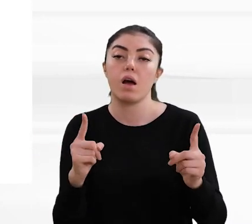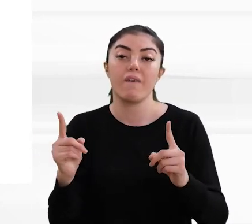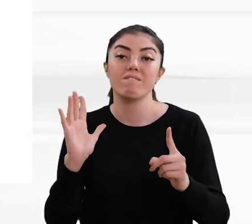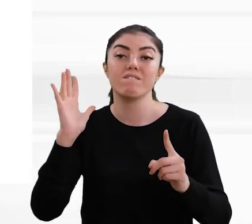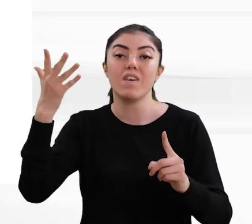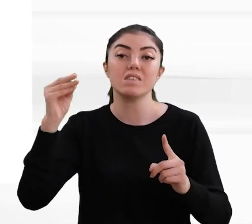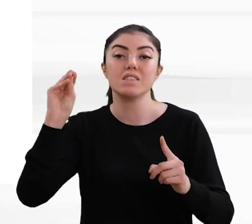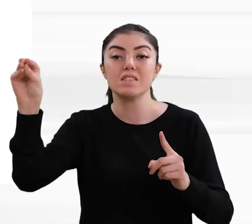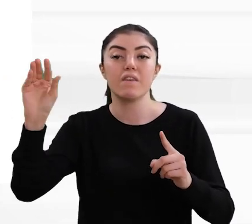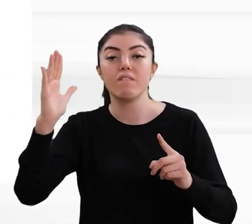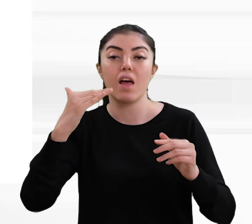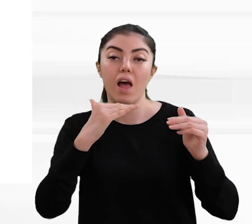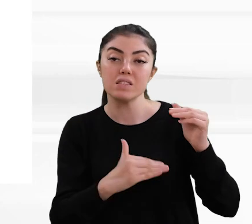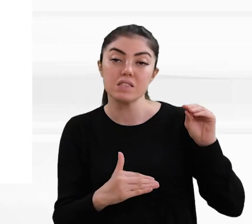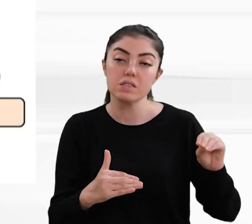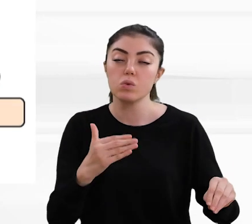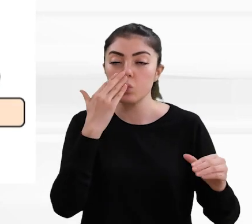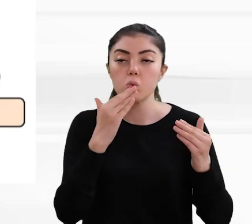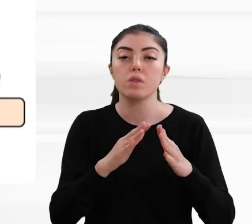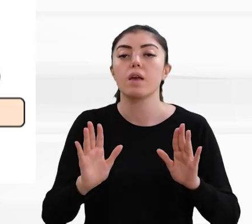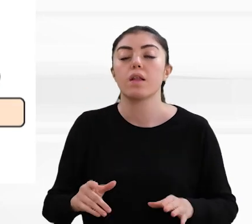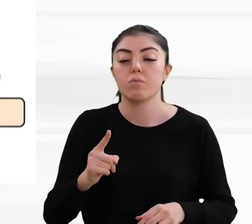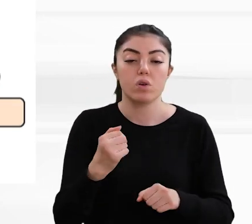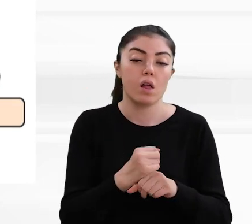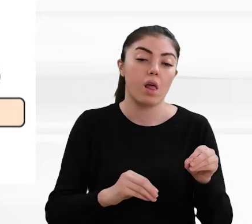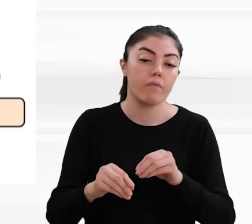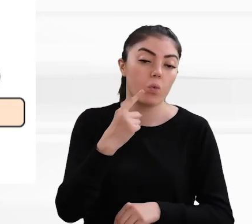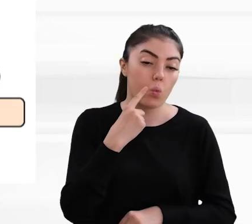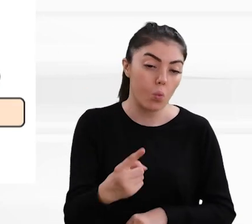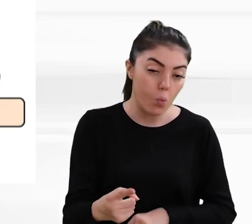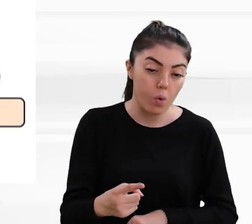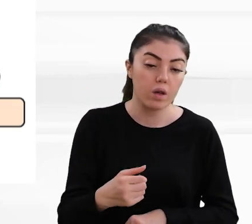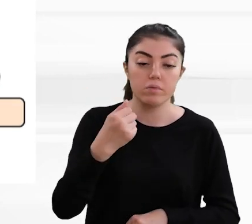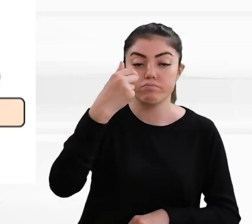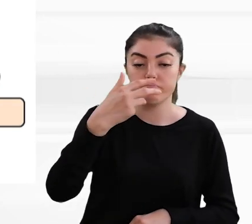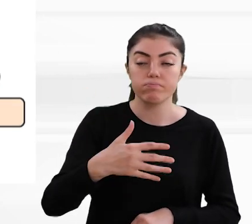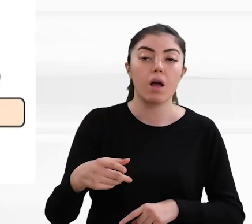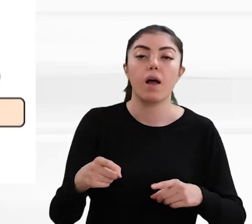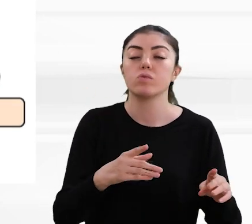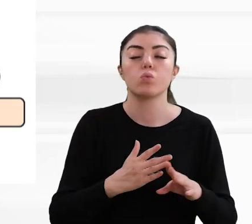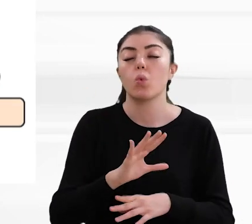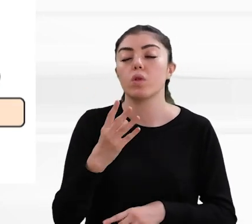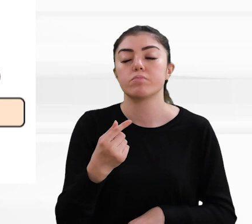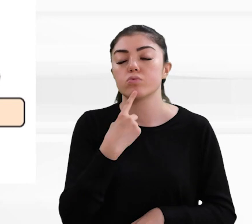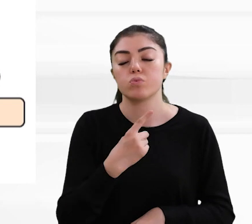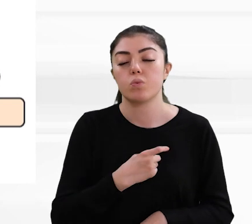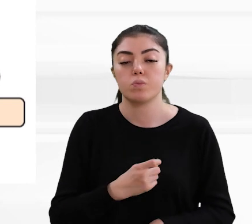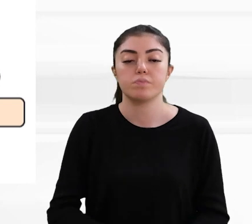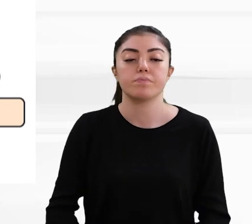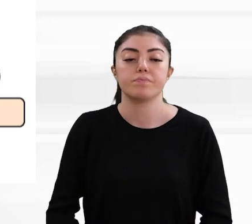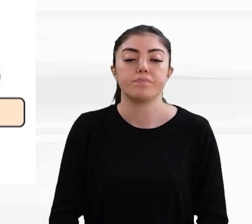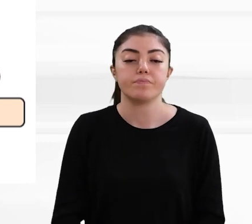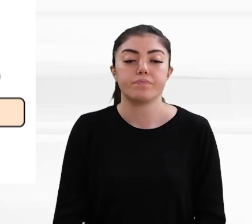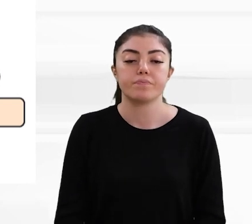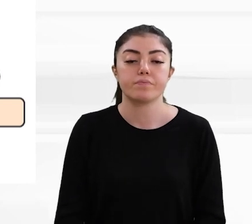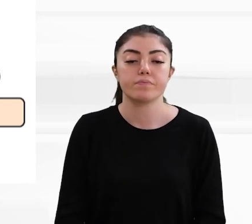gösterip zaten Peki Kim bu grafiğe göre yine Kaynar açık Burada burada sevgiyle ifadelerden